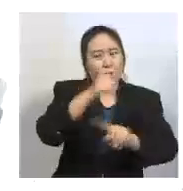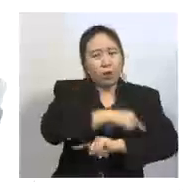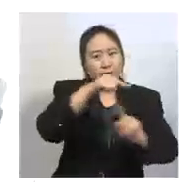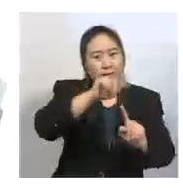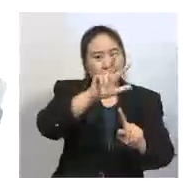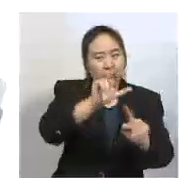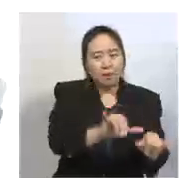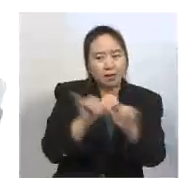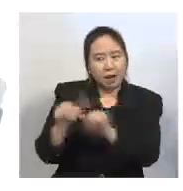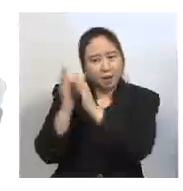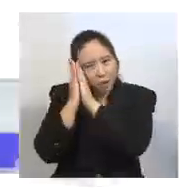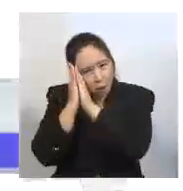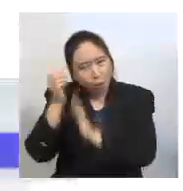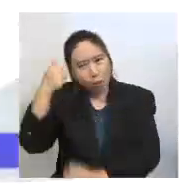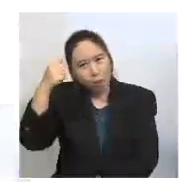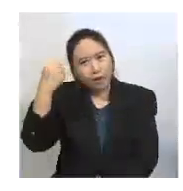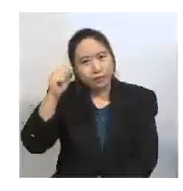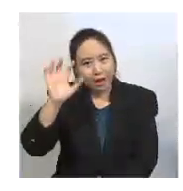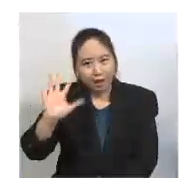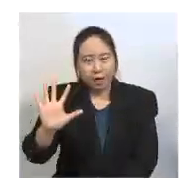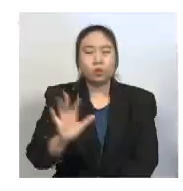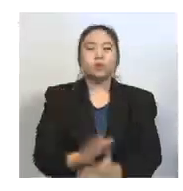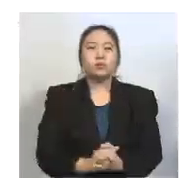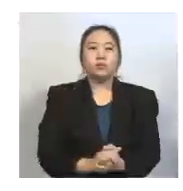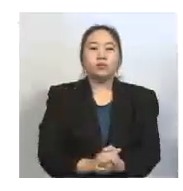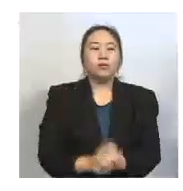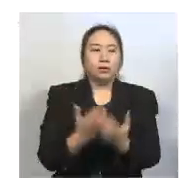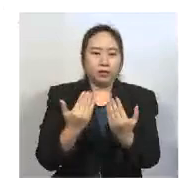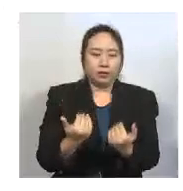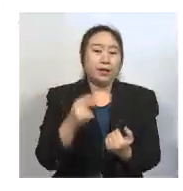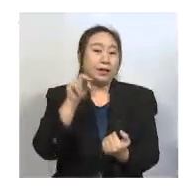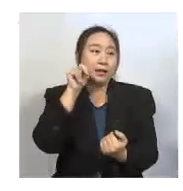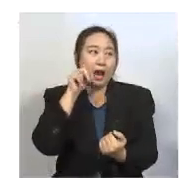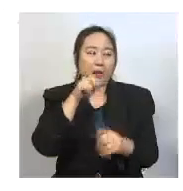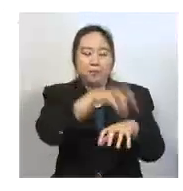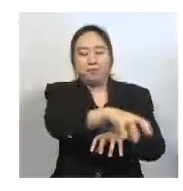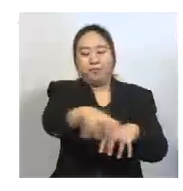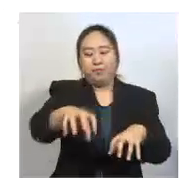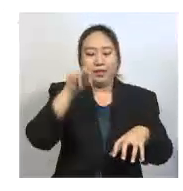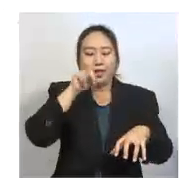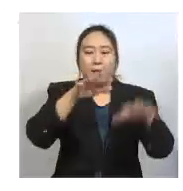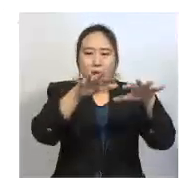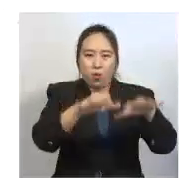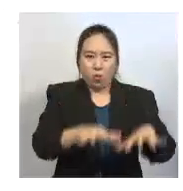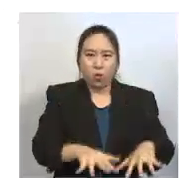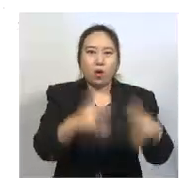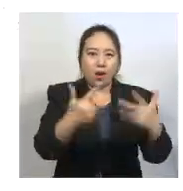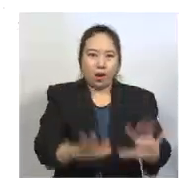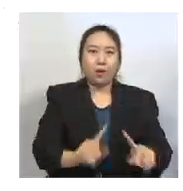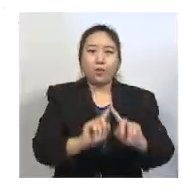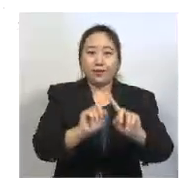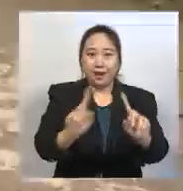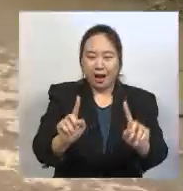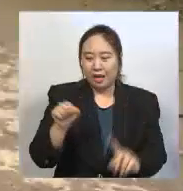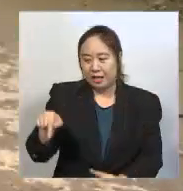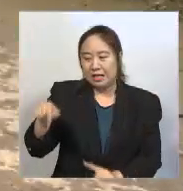นี้ก็ประมาณ15วันแล้วนะคะซึ่งชาวบ้านค่ะก็ปริมาณน้ำในหมู่บ้านนั้นก็ลดลงแล้วนะคะแต่ว่าชาวบ้านยัง